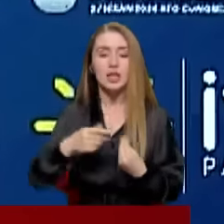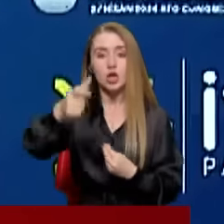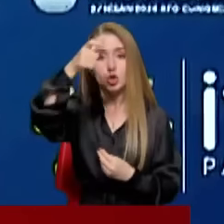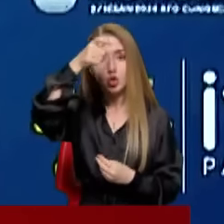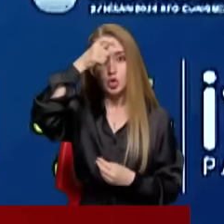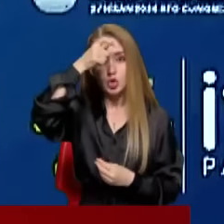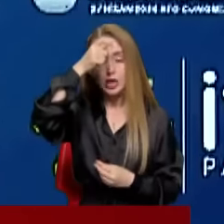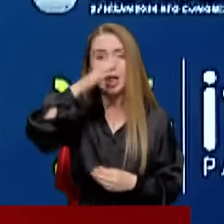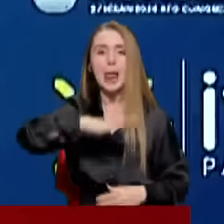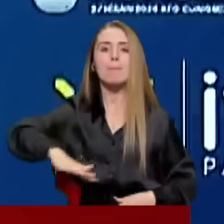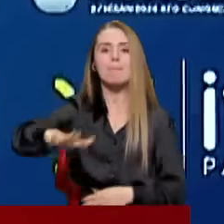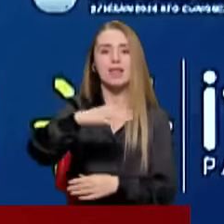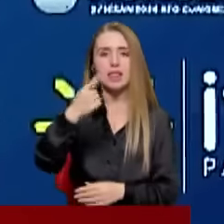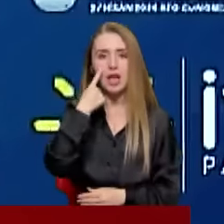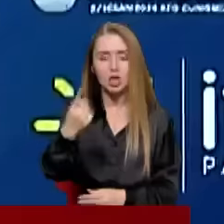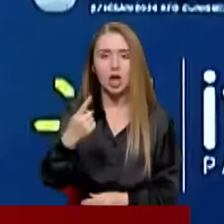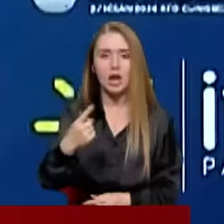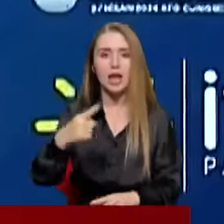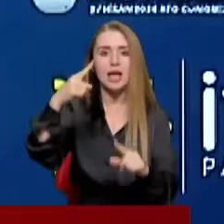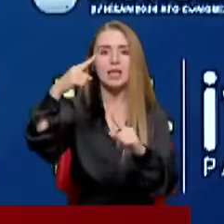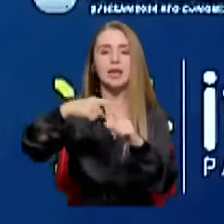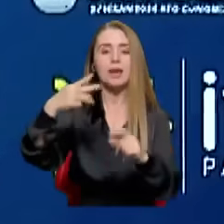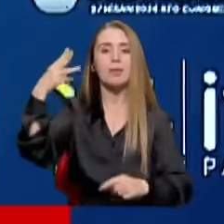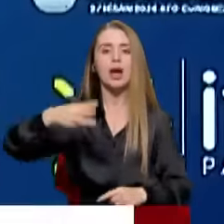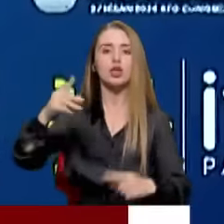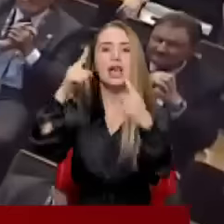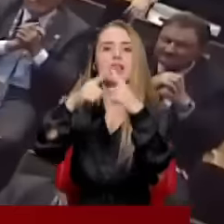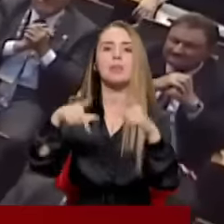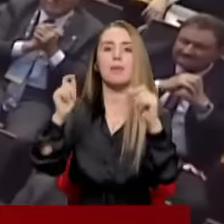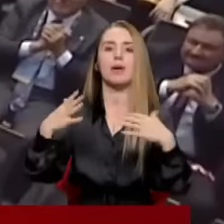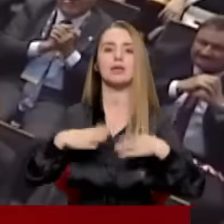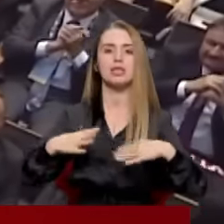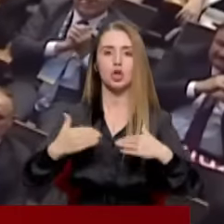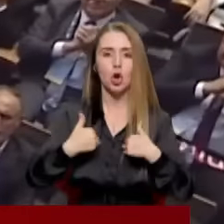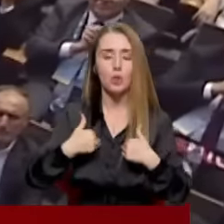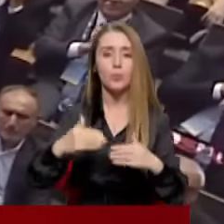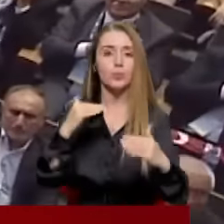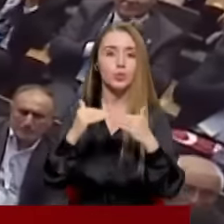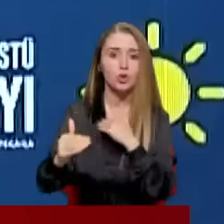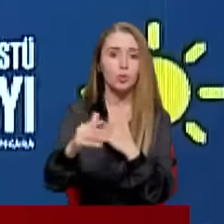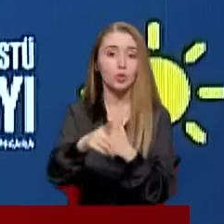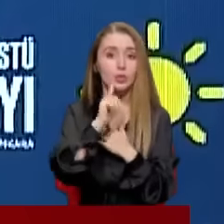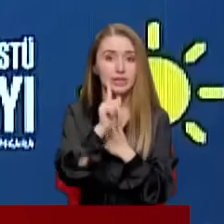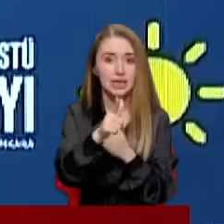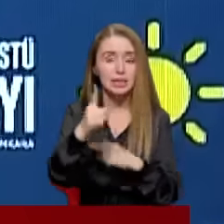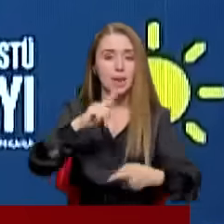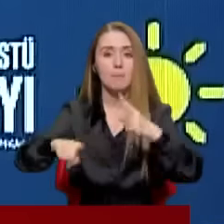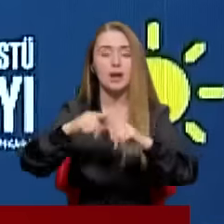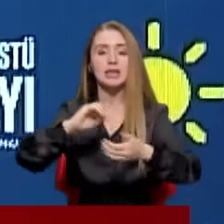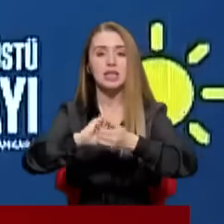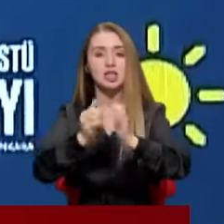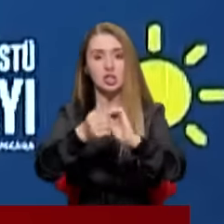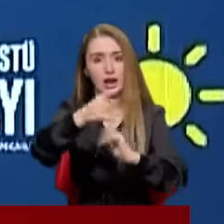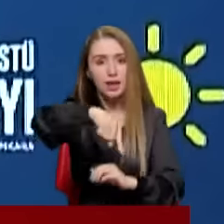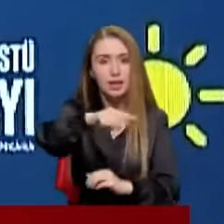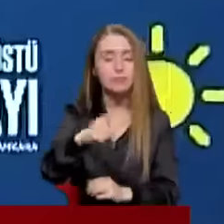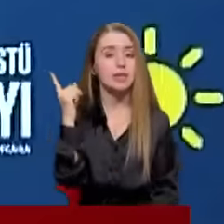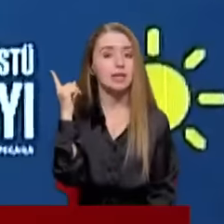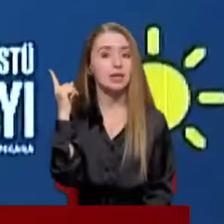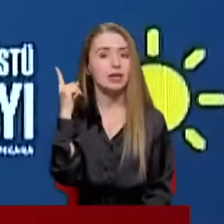Türkiye'nin meydanlarında Tayyip Erdoğan'la hesaplaşmak istiyorum. Toplumun sesine, parti teşkilatlarımıza